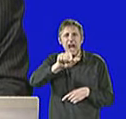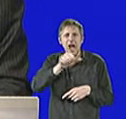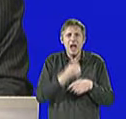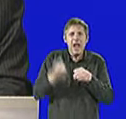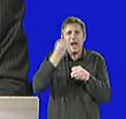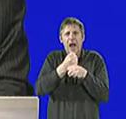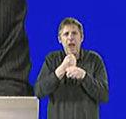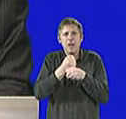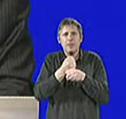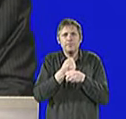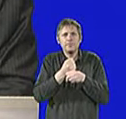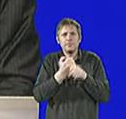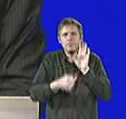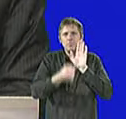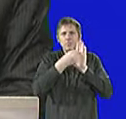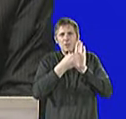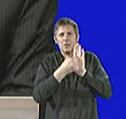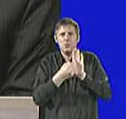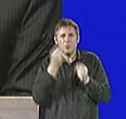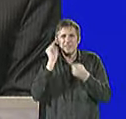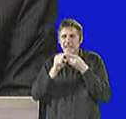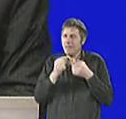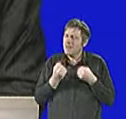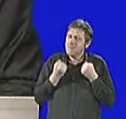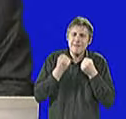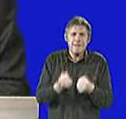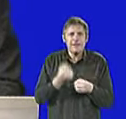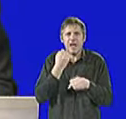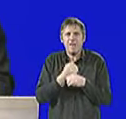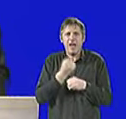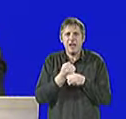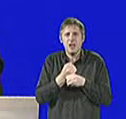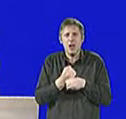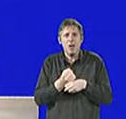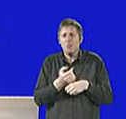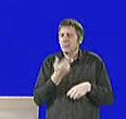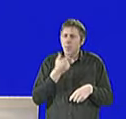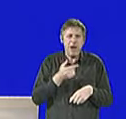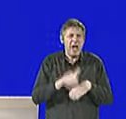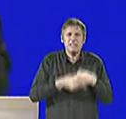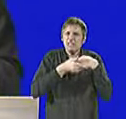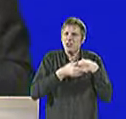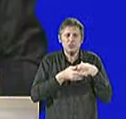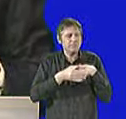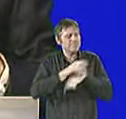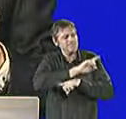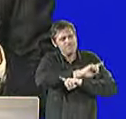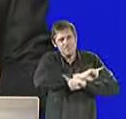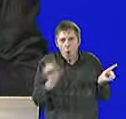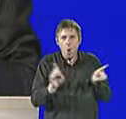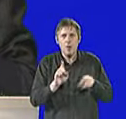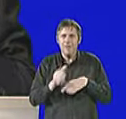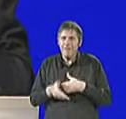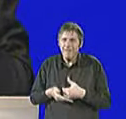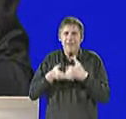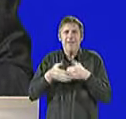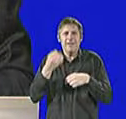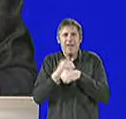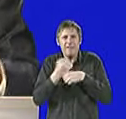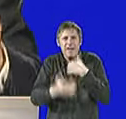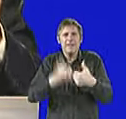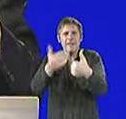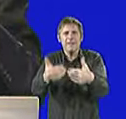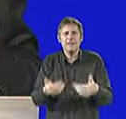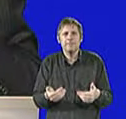avons choisi l'incitation au travail contre l'assistance. En instaurant le service minimum dans les